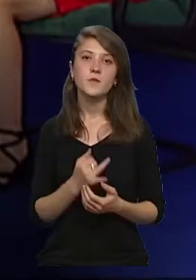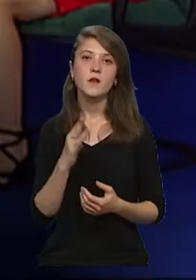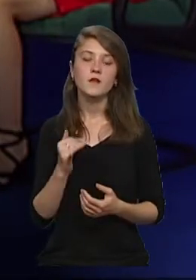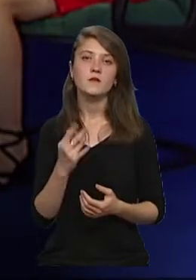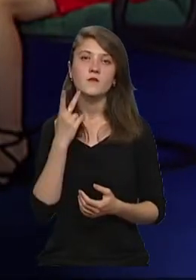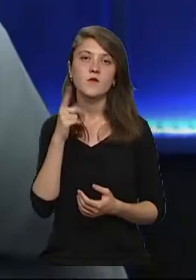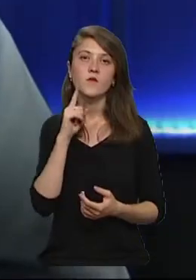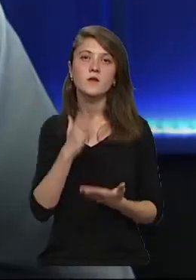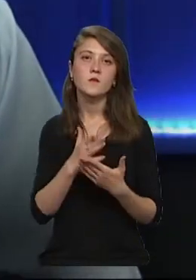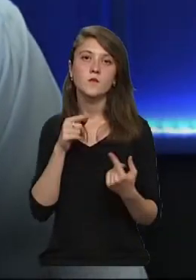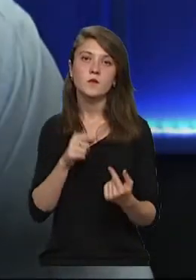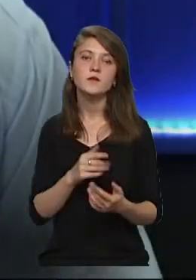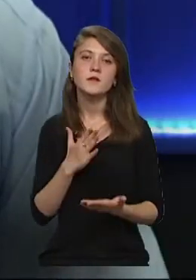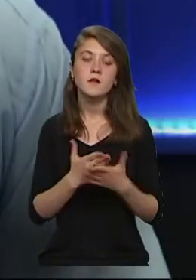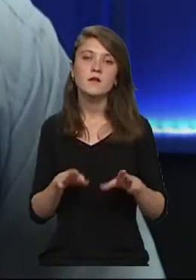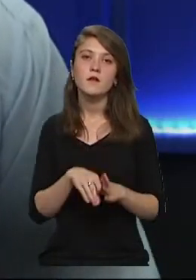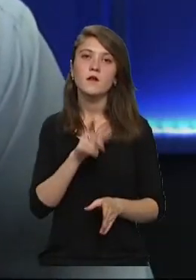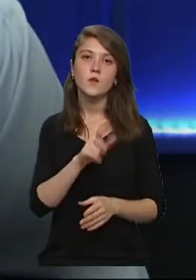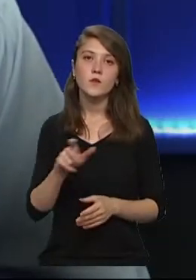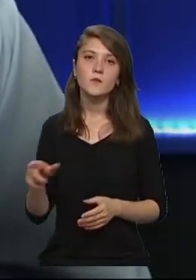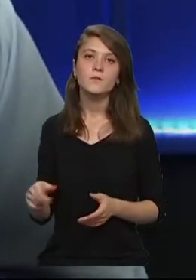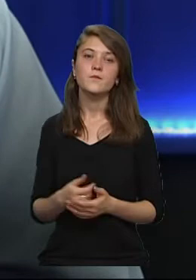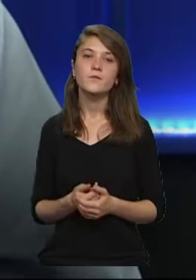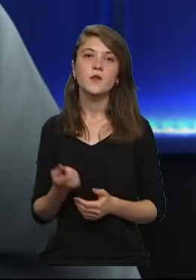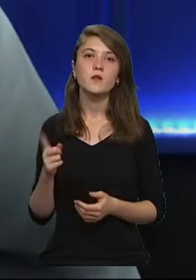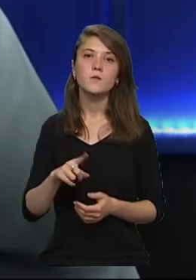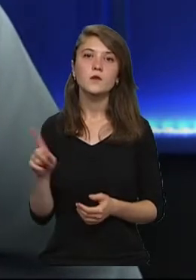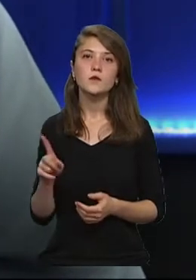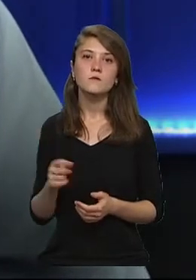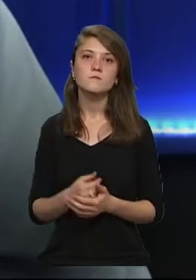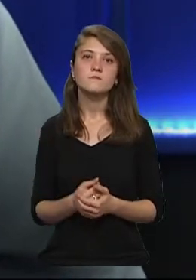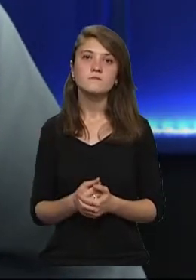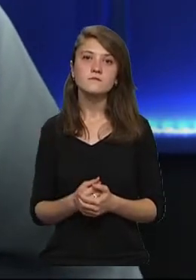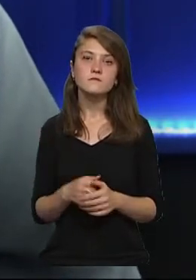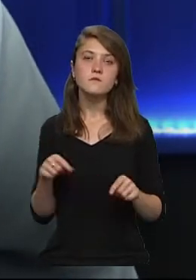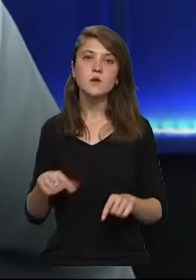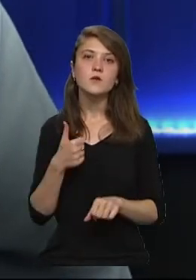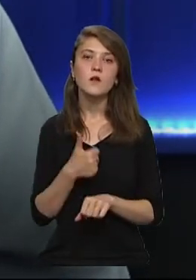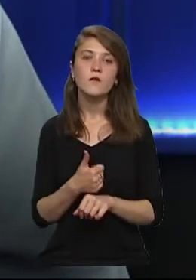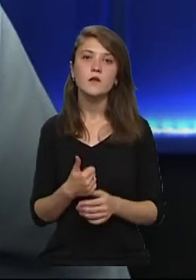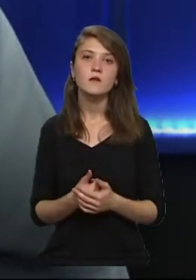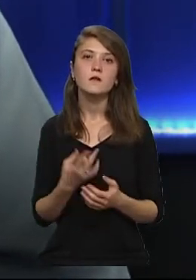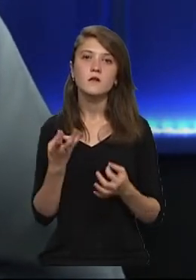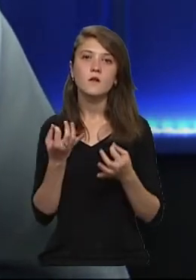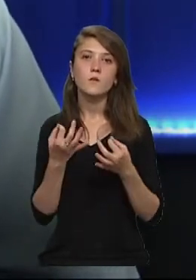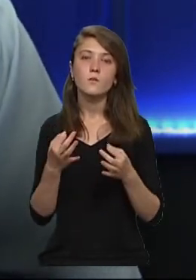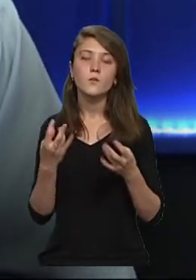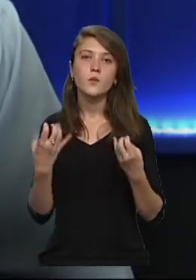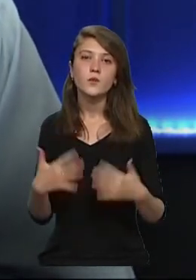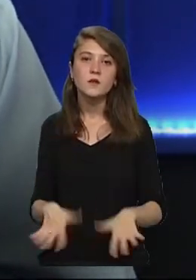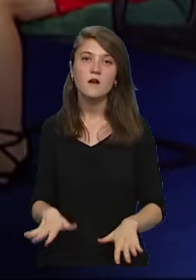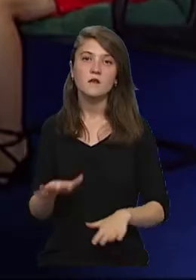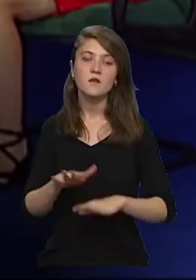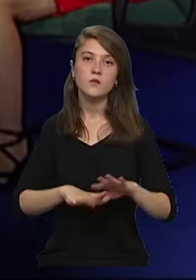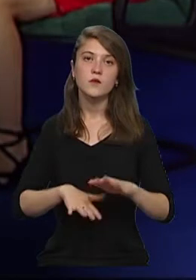виступають проти. Є такі проти, тому що тут головне не пускати руки, тому що коли